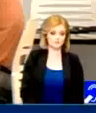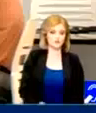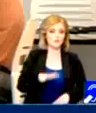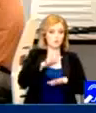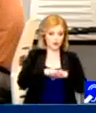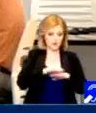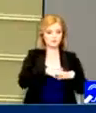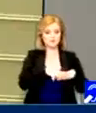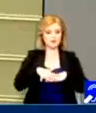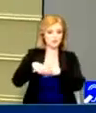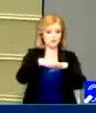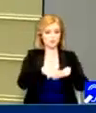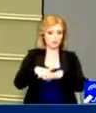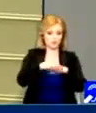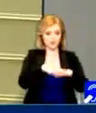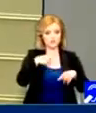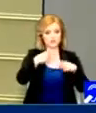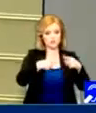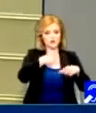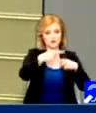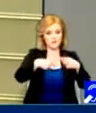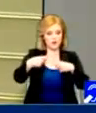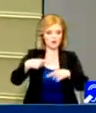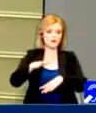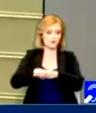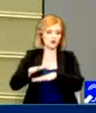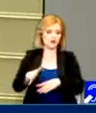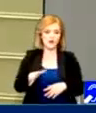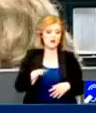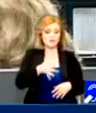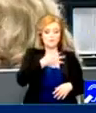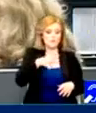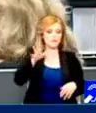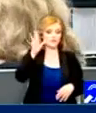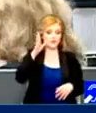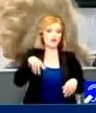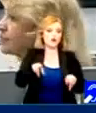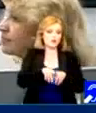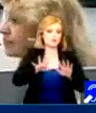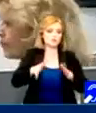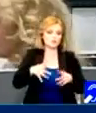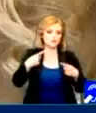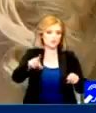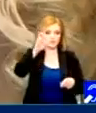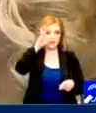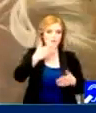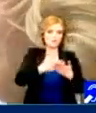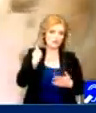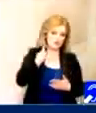Banii vor putea circula de la o bancă la alta rapid, indiferent de zi sau oră, așa cum se întâmplă acum în alte țări, precum Marea Britanie sau